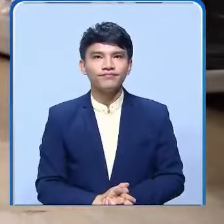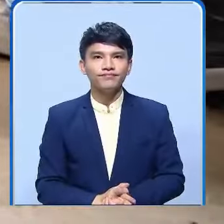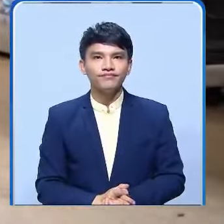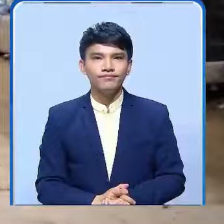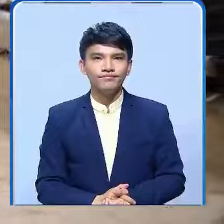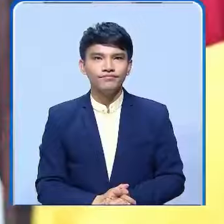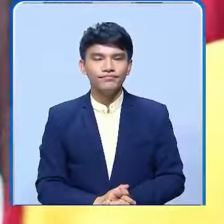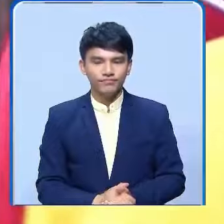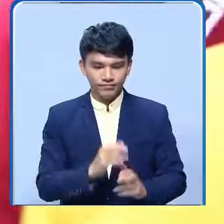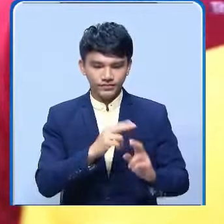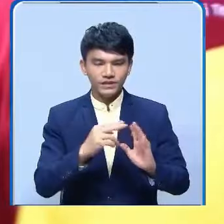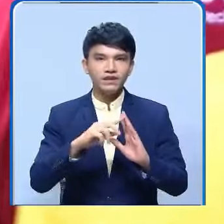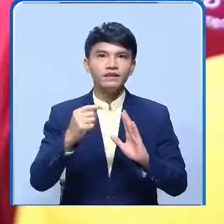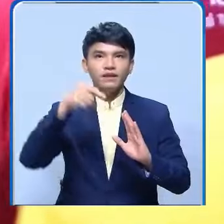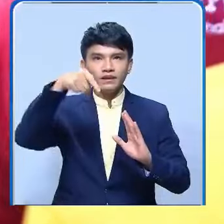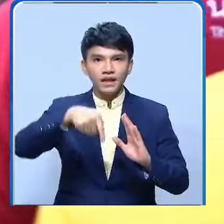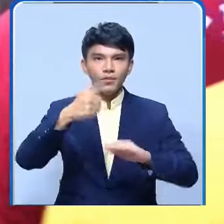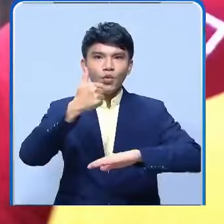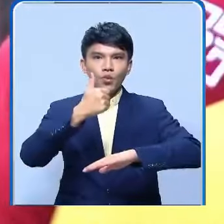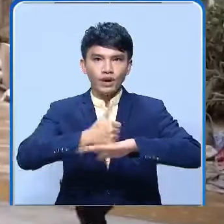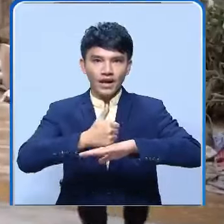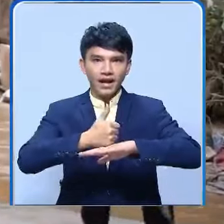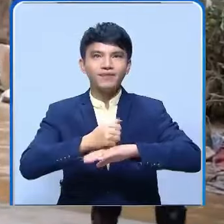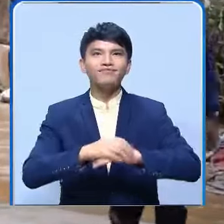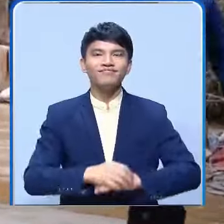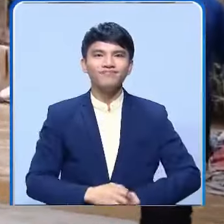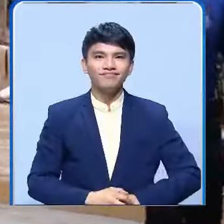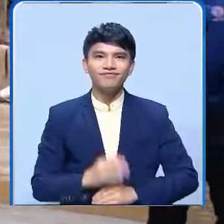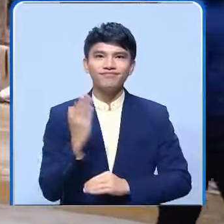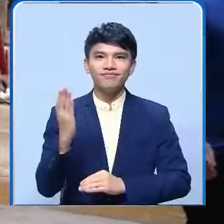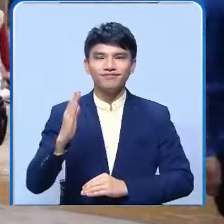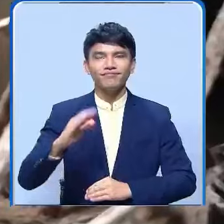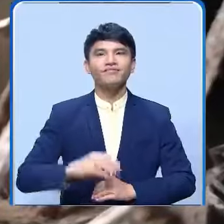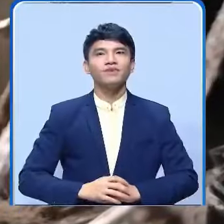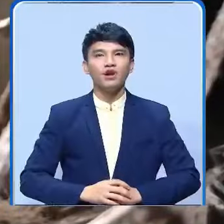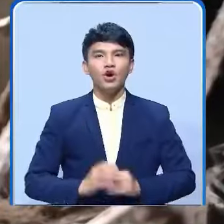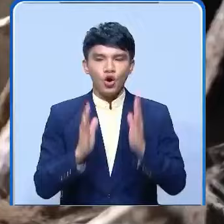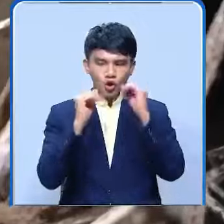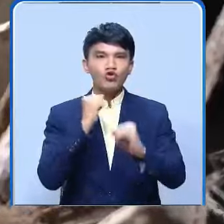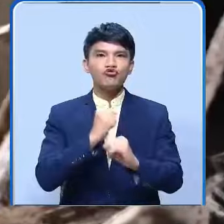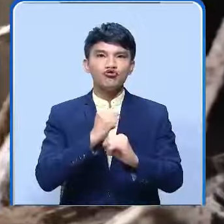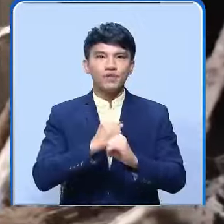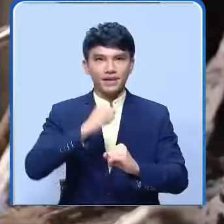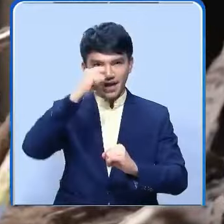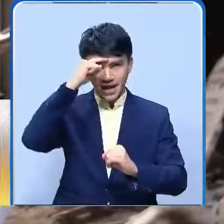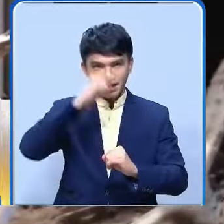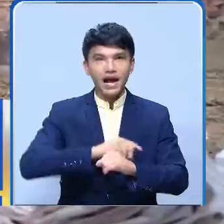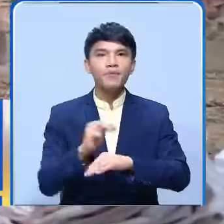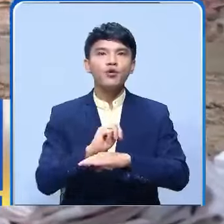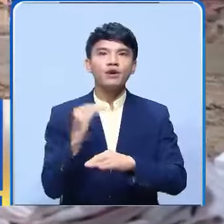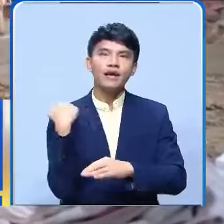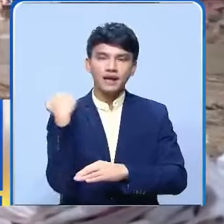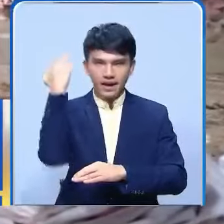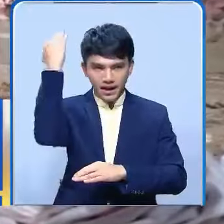นายเทพรัตน์เทพพิทักษ์ผู้ว่าการกฟผ.จับมือมูลนิธินายช่างไทยใจอาสาและมูลนิธิกระจกเงานำทีมจิตอาสาก